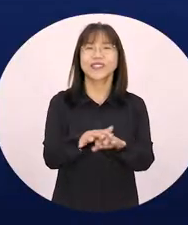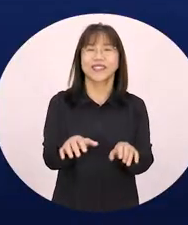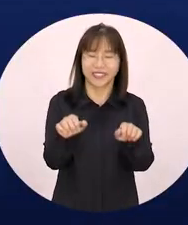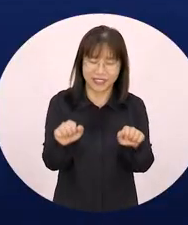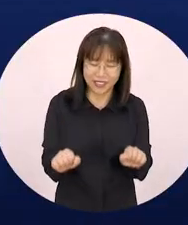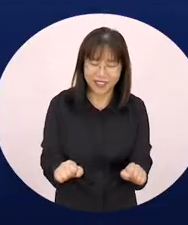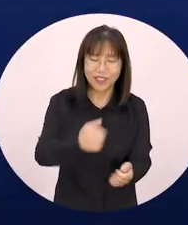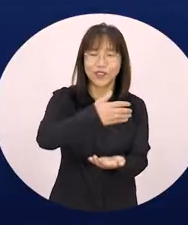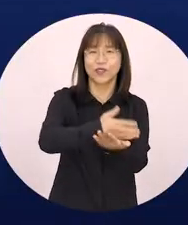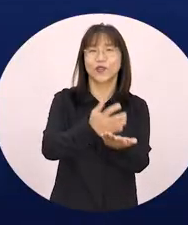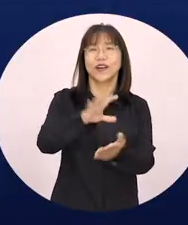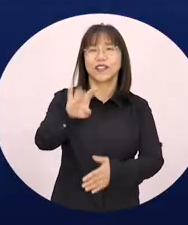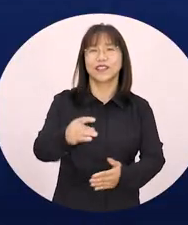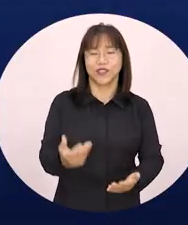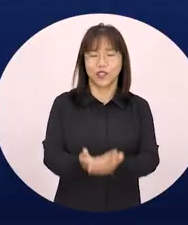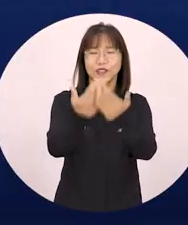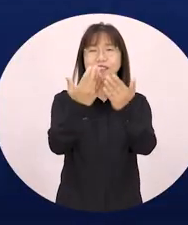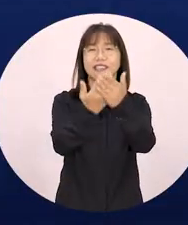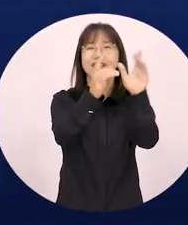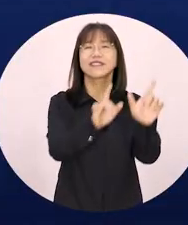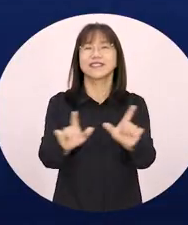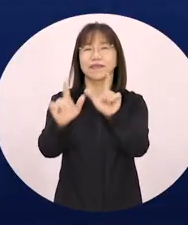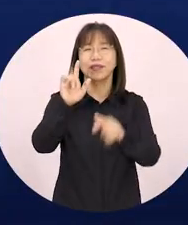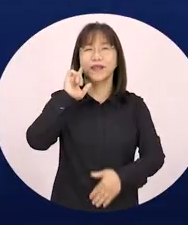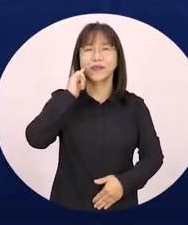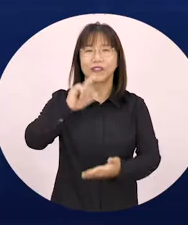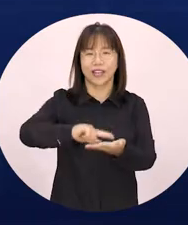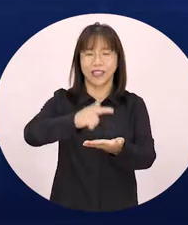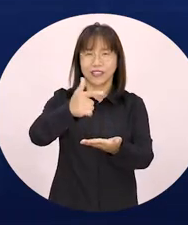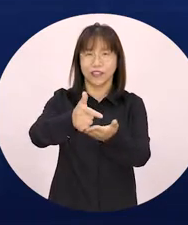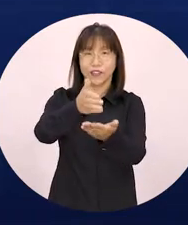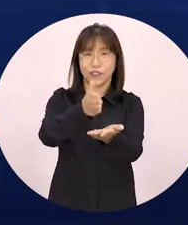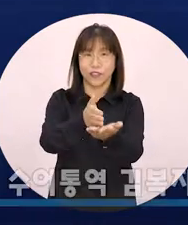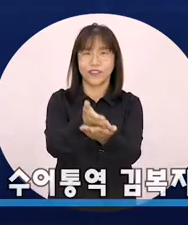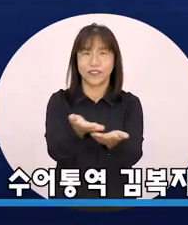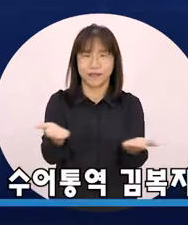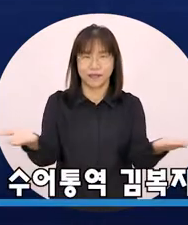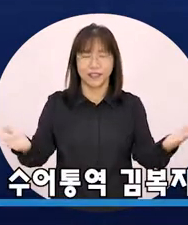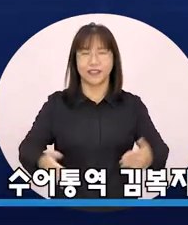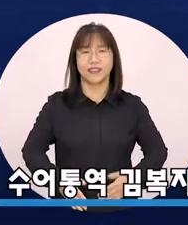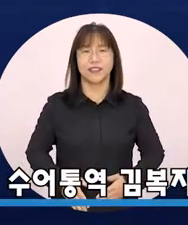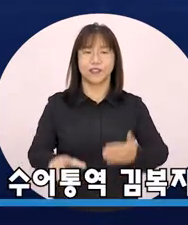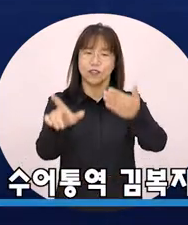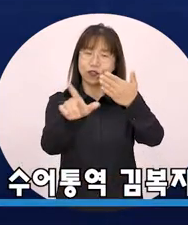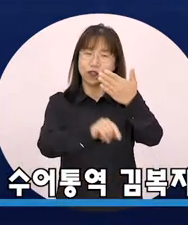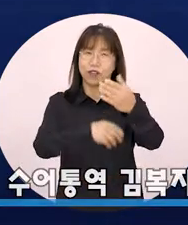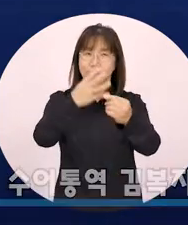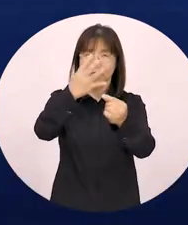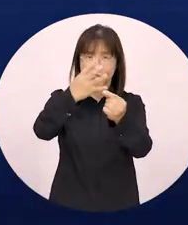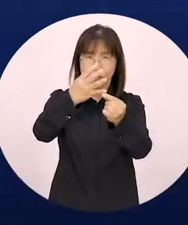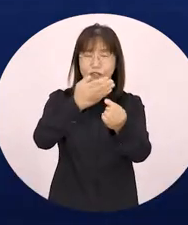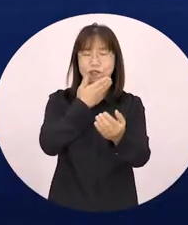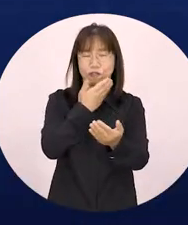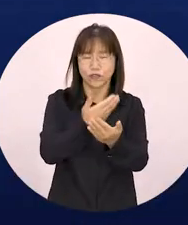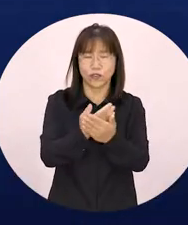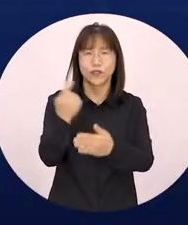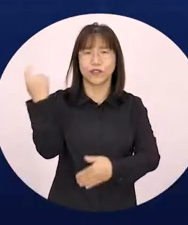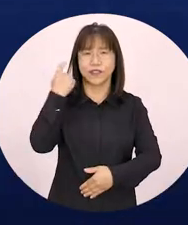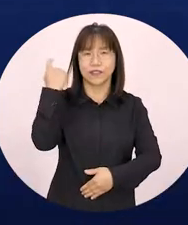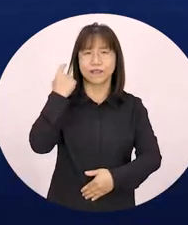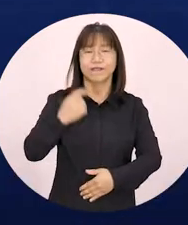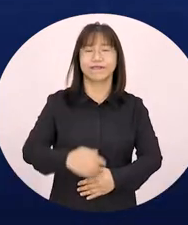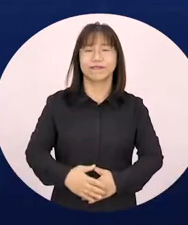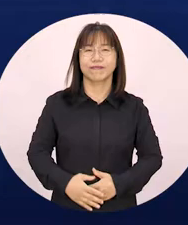국민 여러분 안녕하십니까? 조화로운 성장, 삶이 아름다운 강서, 아이강서TV 김민주입니다. 9월 넷째 주 주간